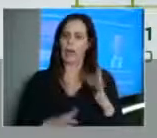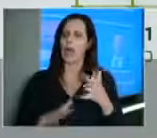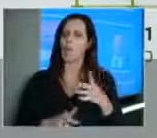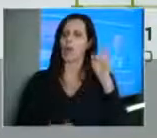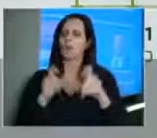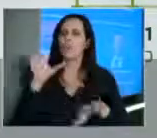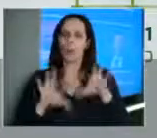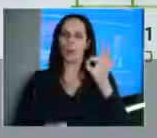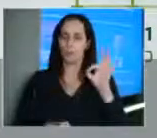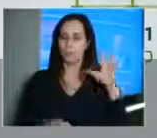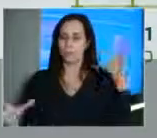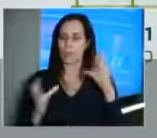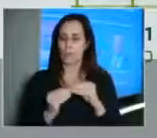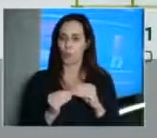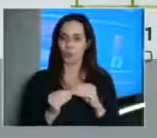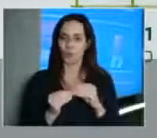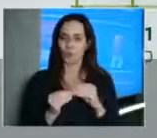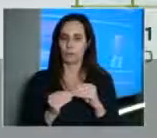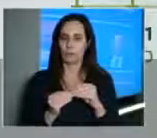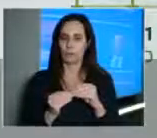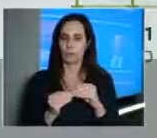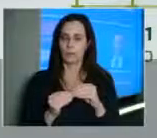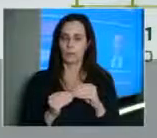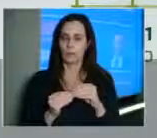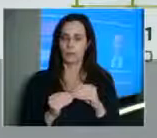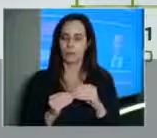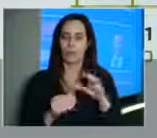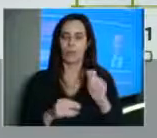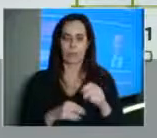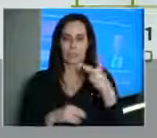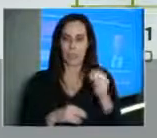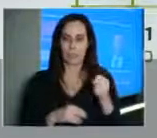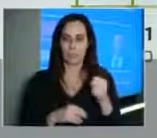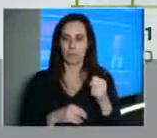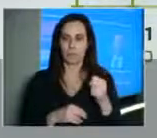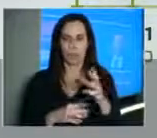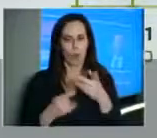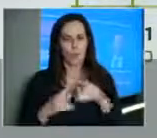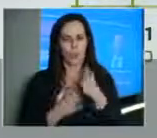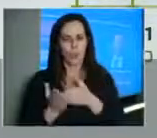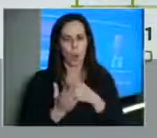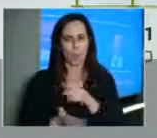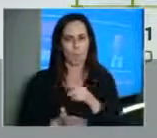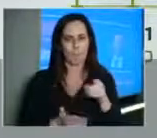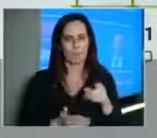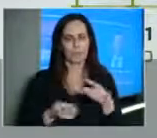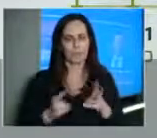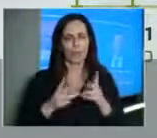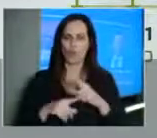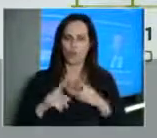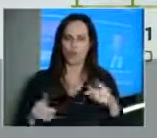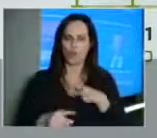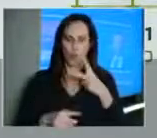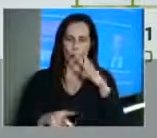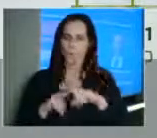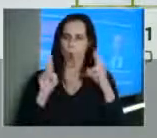ההצבעה בישראל, בהיסטוריה, בשיעור ההצבעה בבחירות לכנסת ה-20, בין כמה פילוחים שונים, ועם שיטות שונות שאנחנו